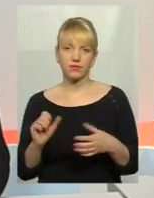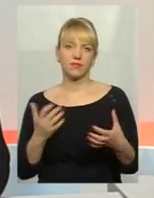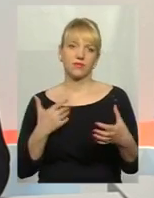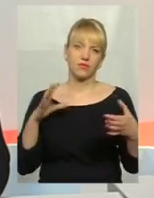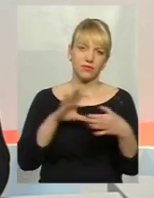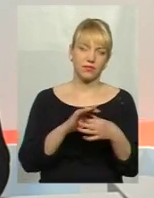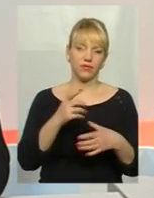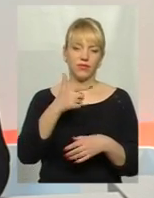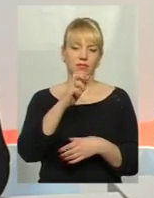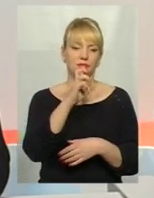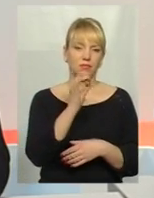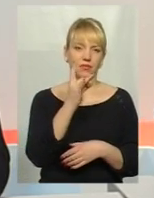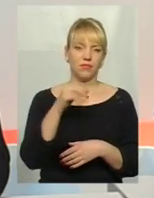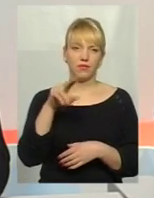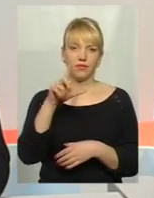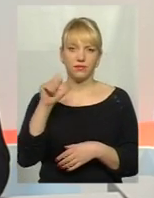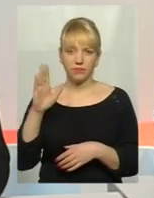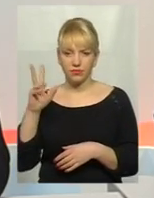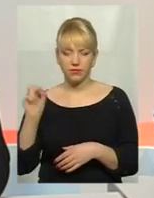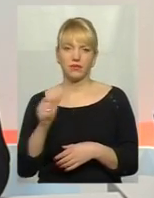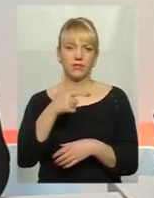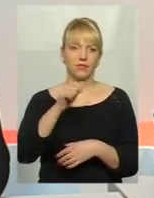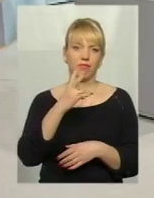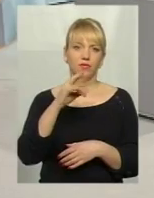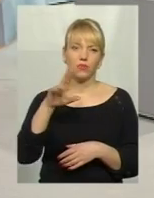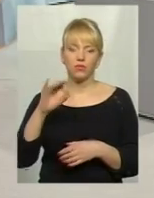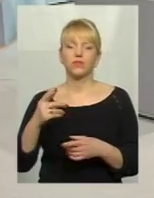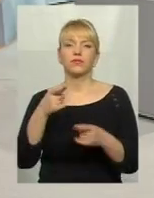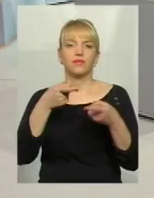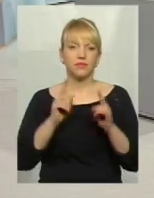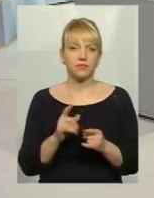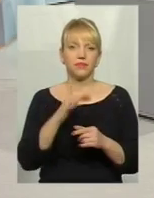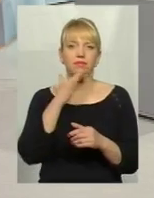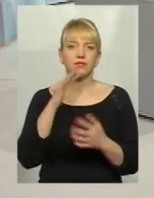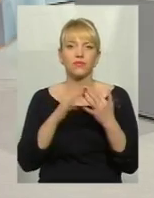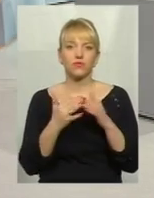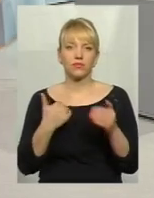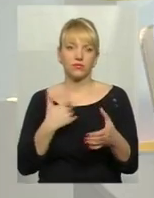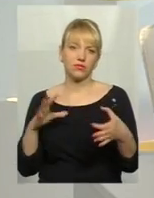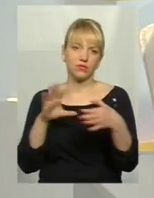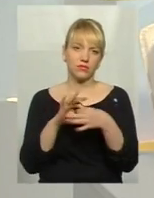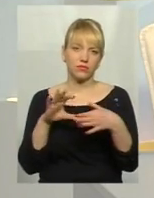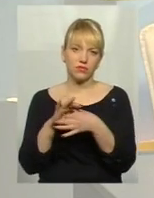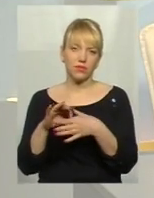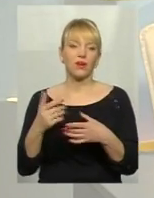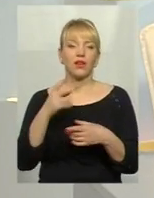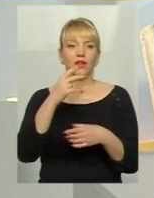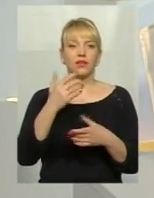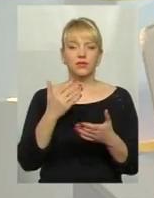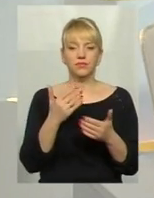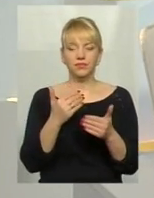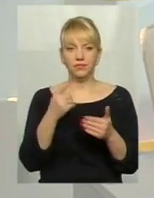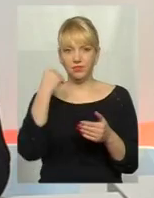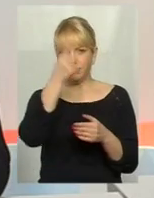Берездівська, Ганопольська. Насправді, ну, практично в половину, до половини. Тобто рік життя в громаді або по сусідству